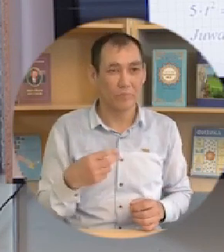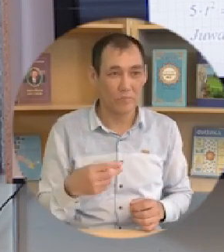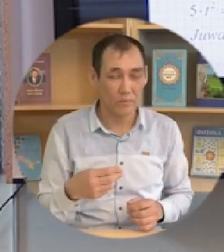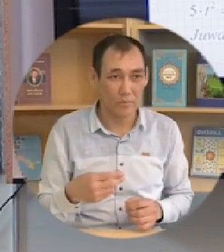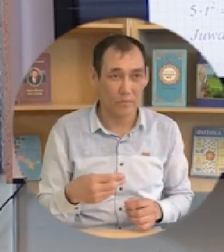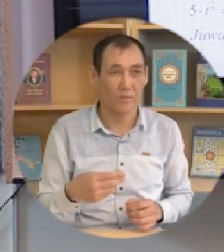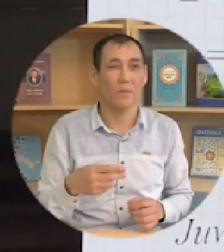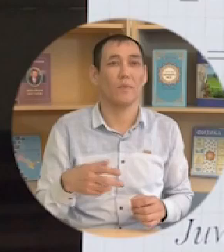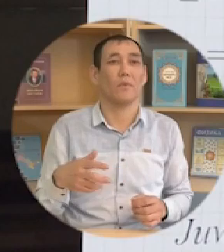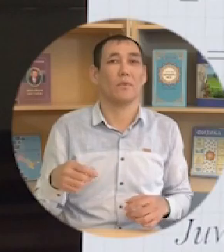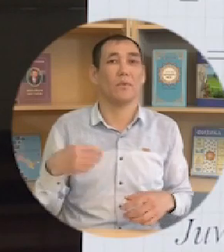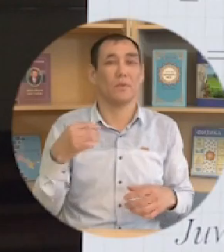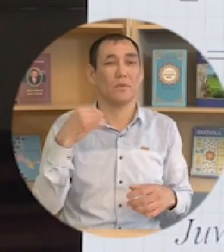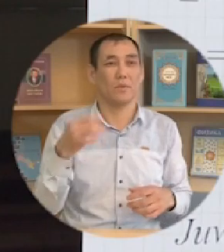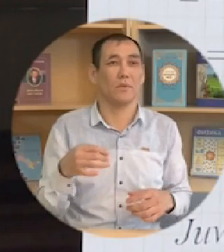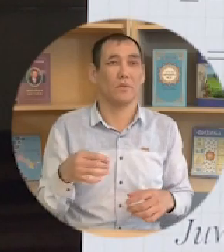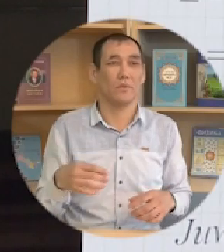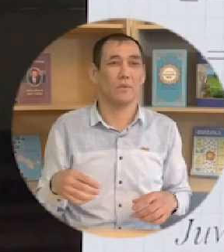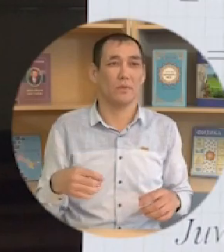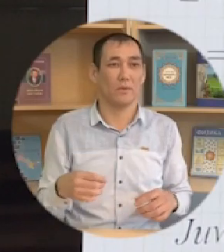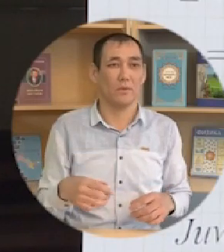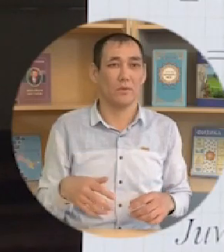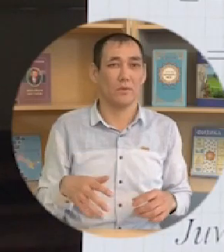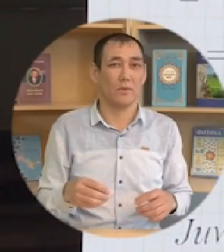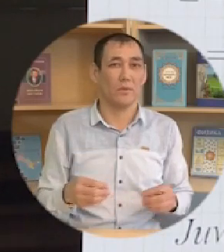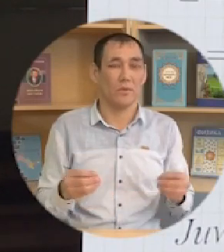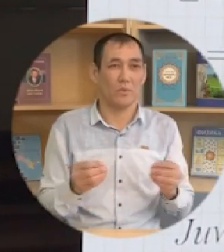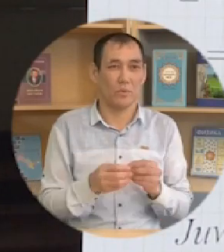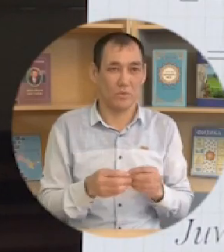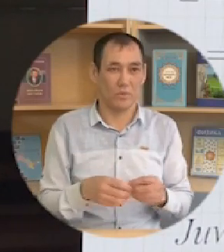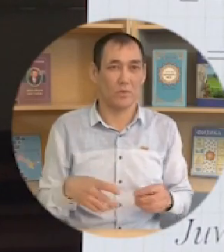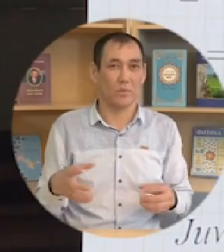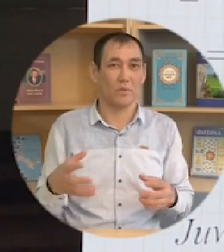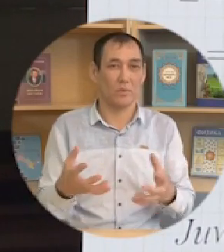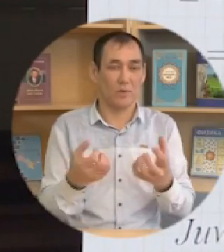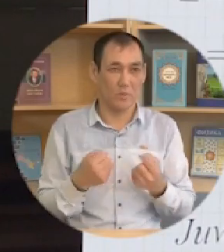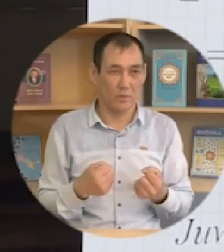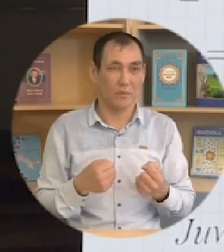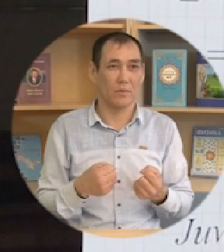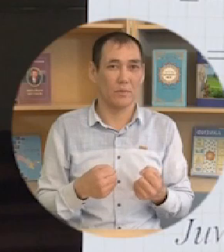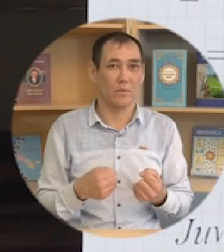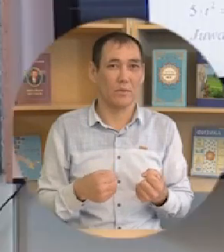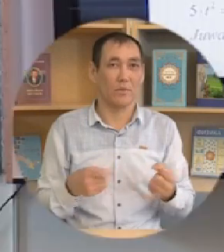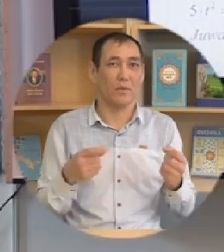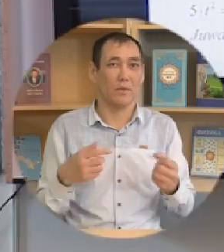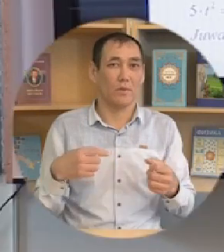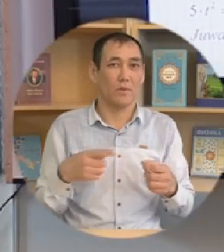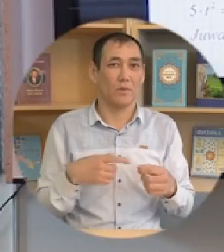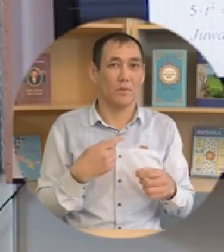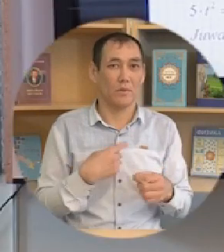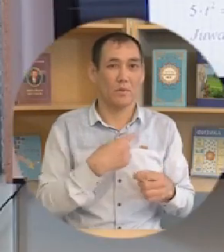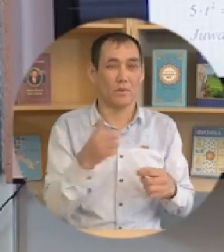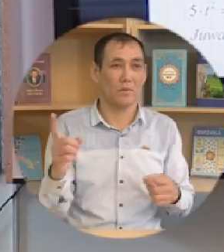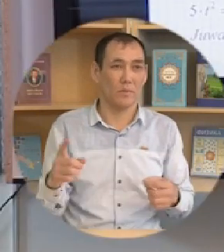бұл жерде мәселенің шешімі етіп оң санды қабыл етеміз. Оң санды қабыл етілгенде біздерге Т